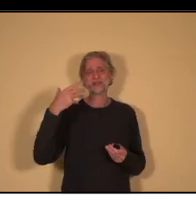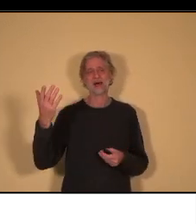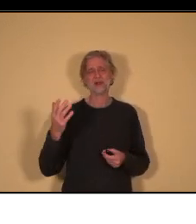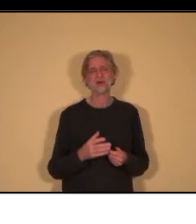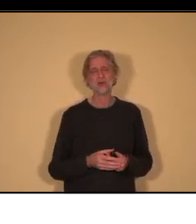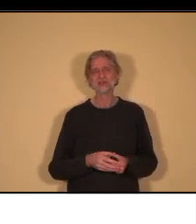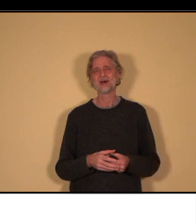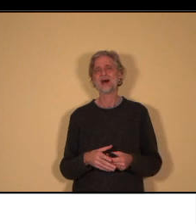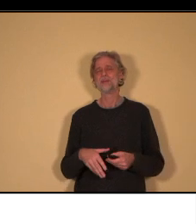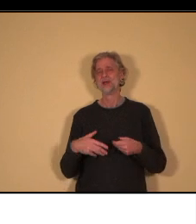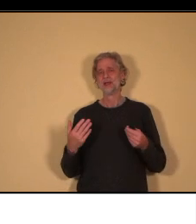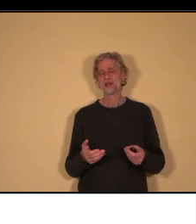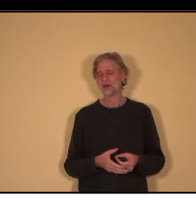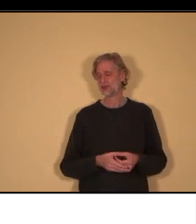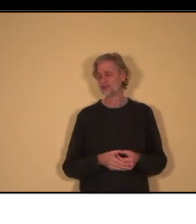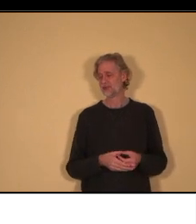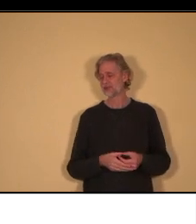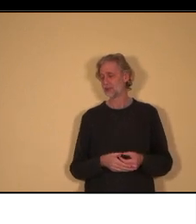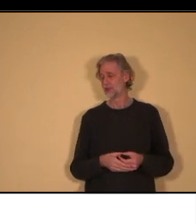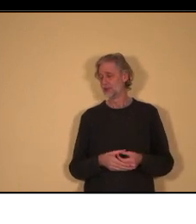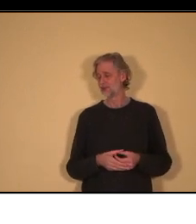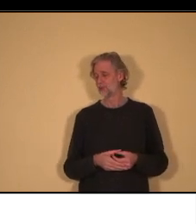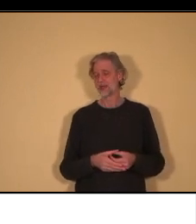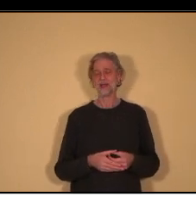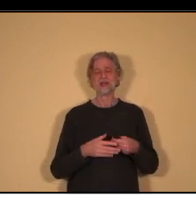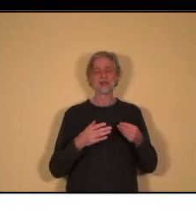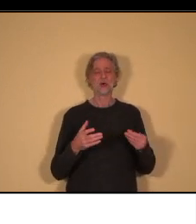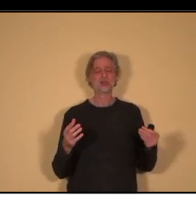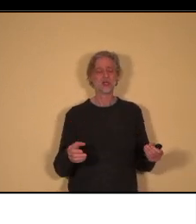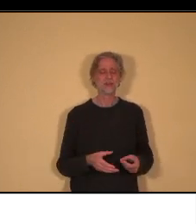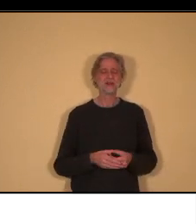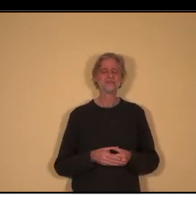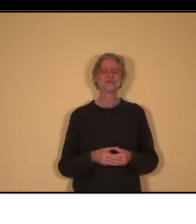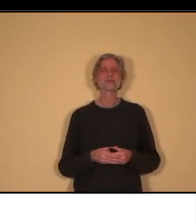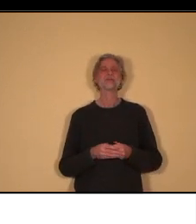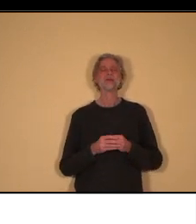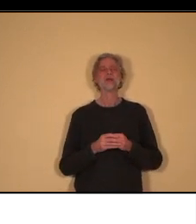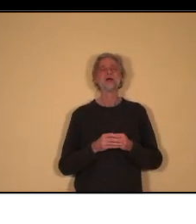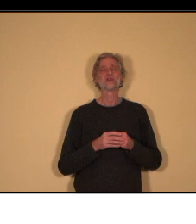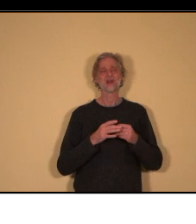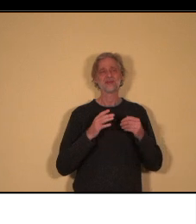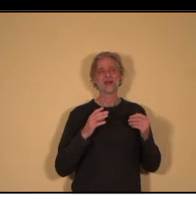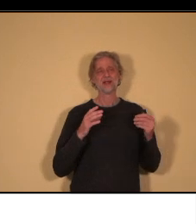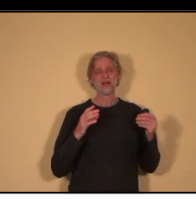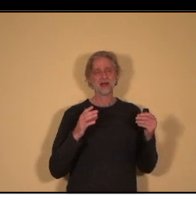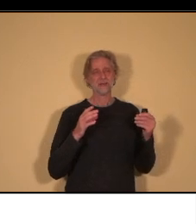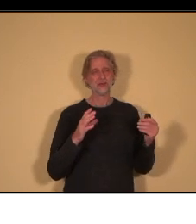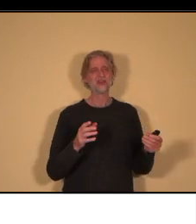wenn wir Methanverluste haben, dann machen wir die Situation zum Teil noch schlimmer, sodass